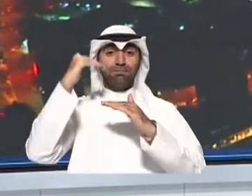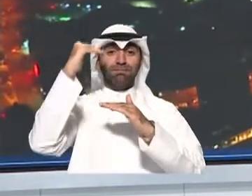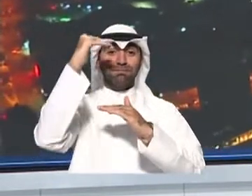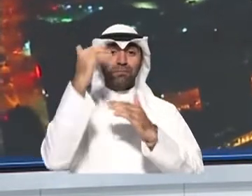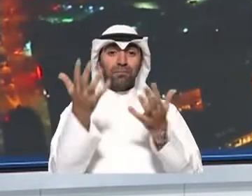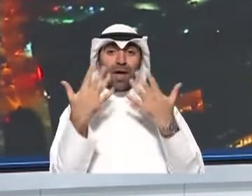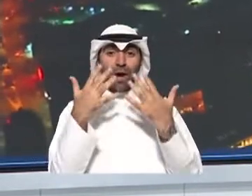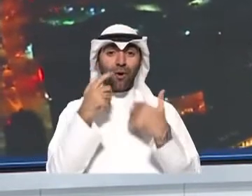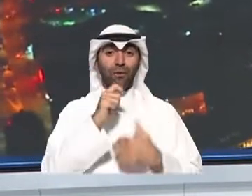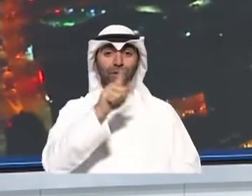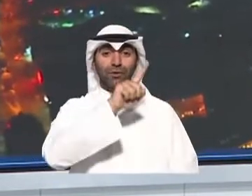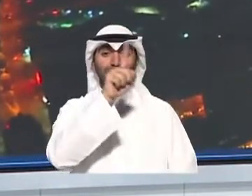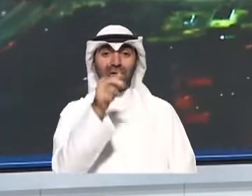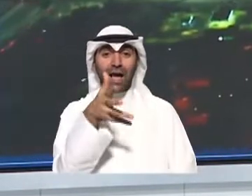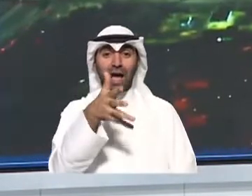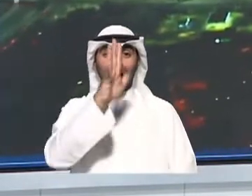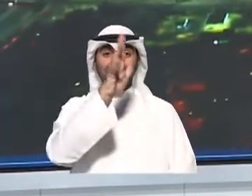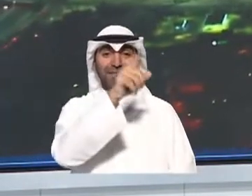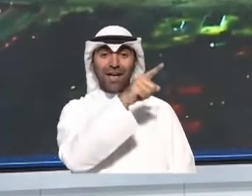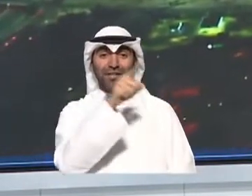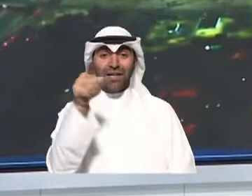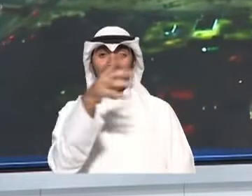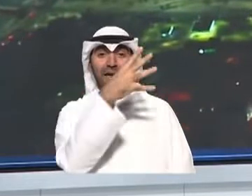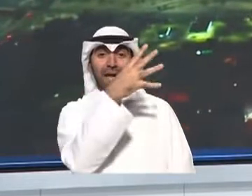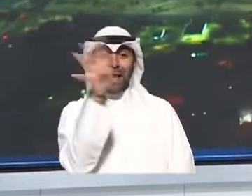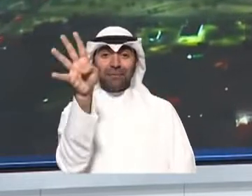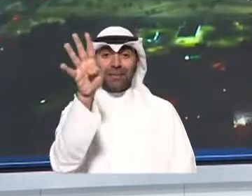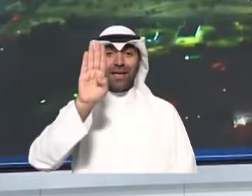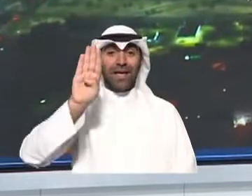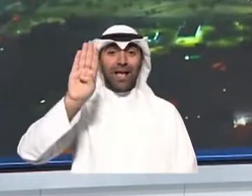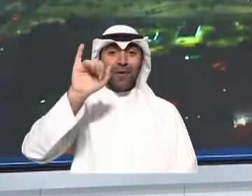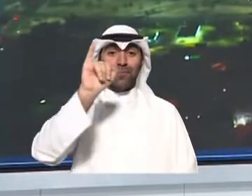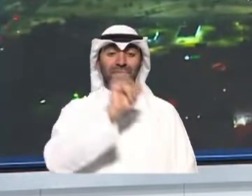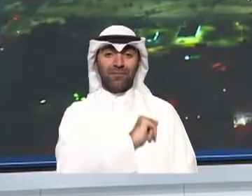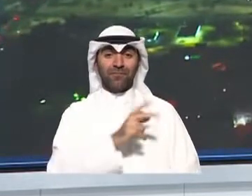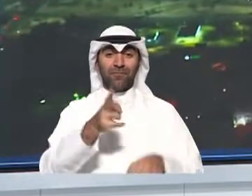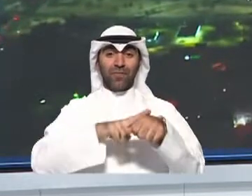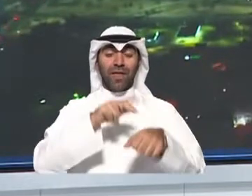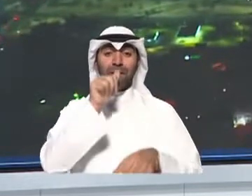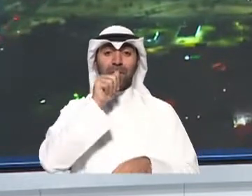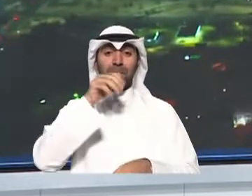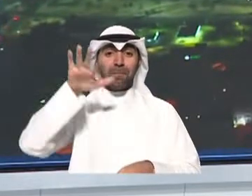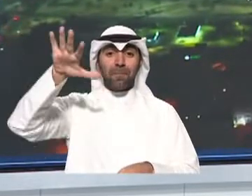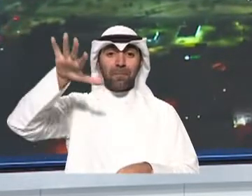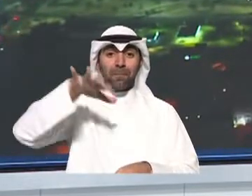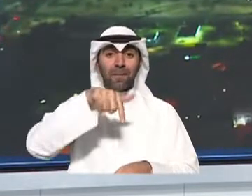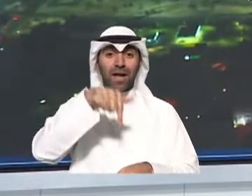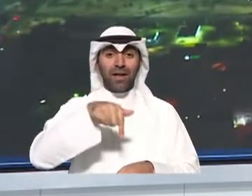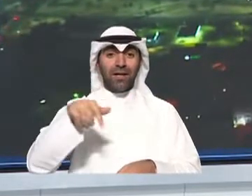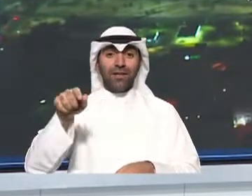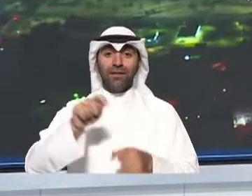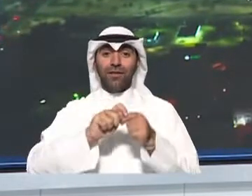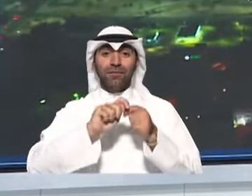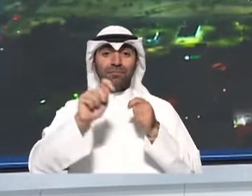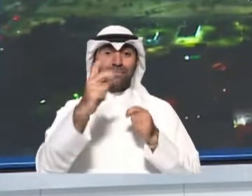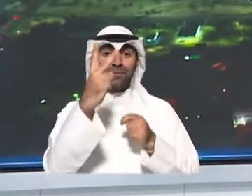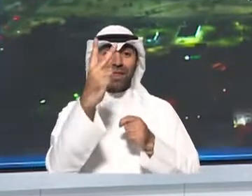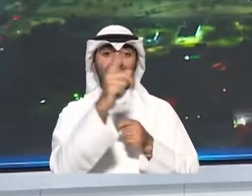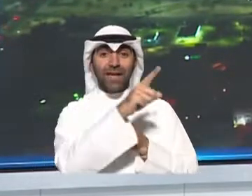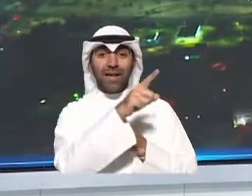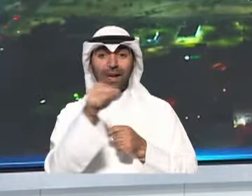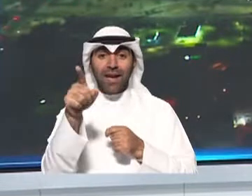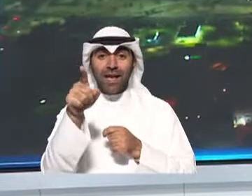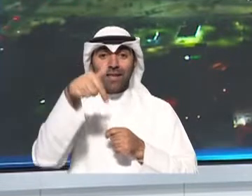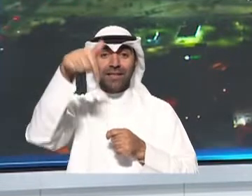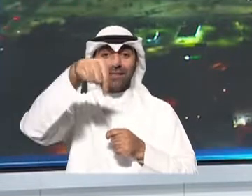40 كيلومتر في الساعة. قد يكون هناك ارتفاع في الأمواج، قد يصل ما بين 2 إلى 6 أقدام. أيضا هناك نشاط في رياح الشمالية الغربية، متوقع